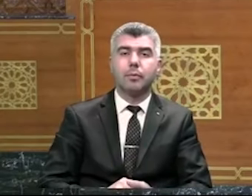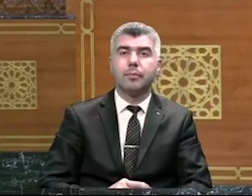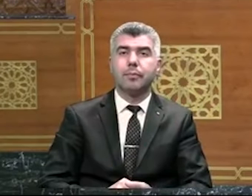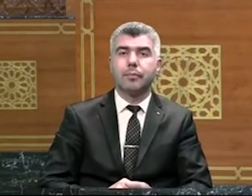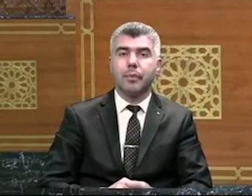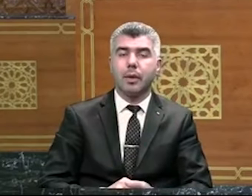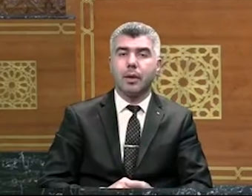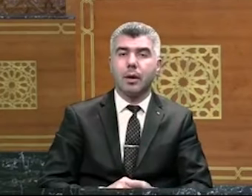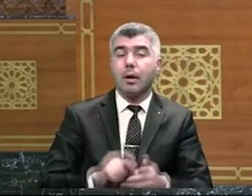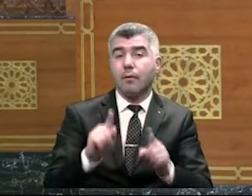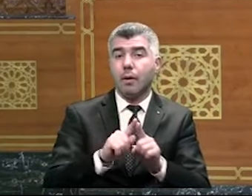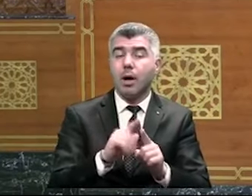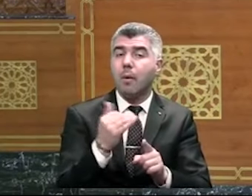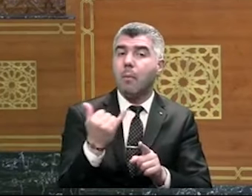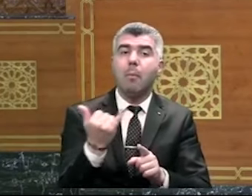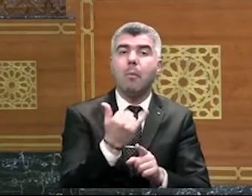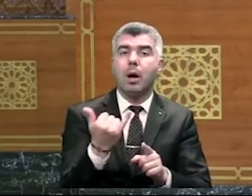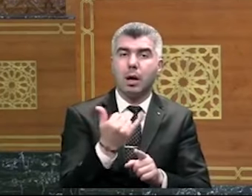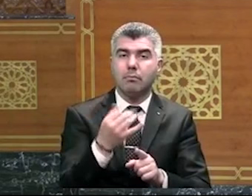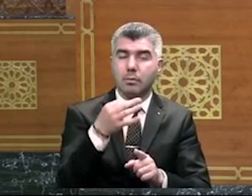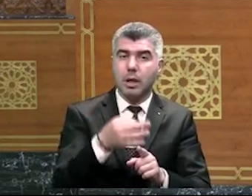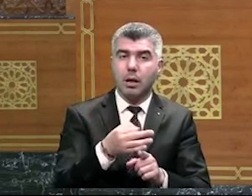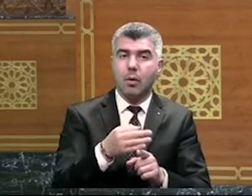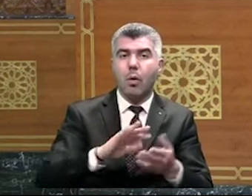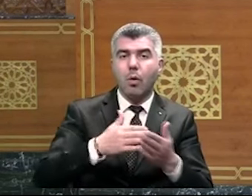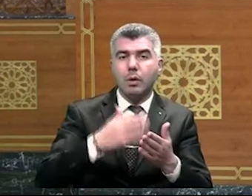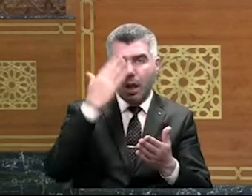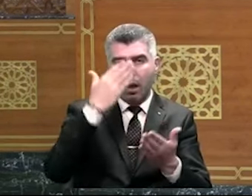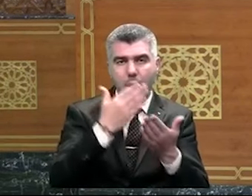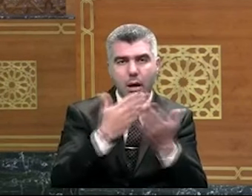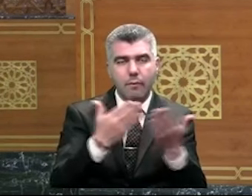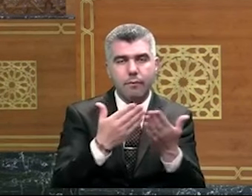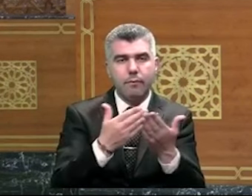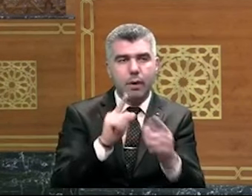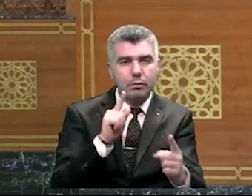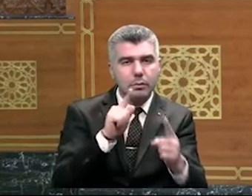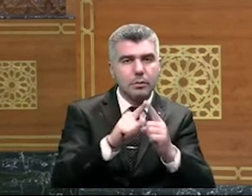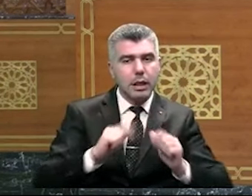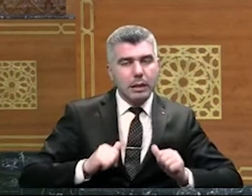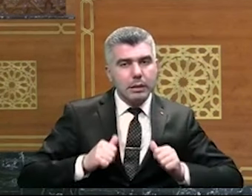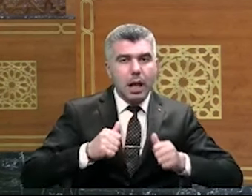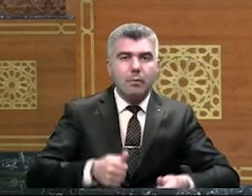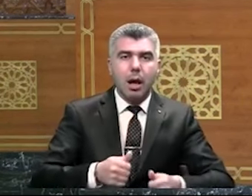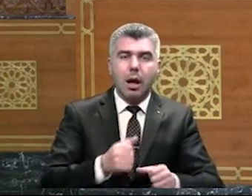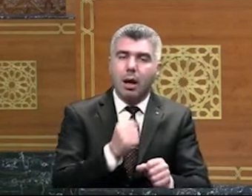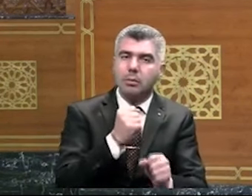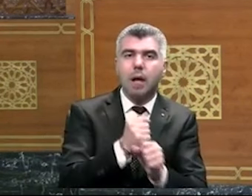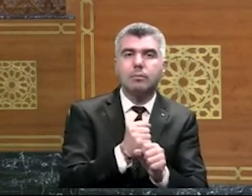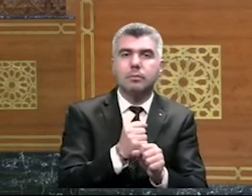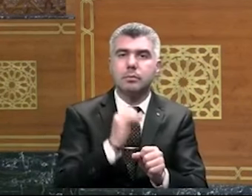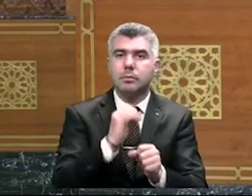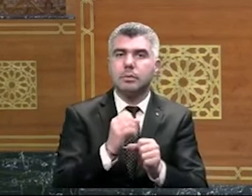بالطبع ان يكون هنالك رؤيه مندمجه وان يكون هنالك تعبئه كبيره في هذا المجال وكانت